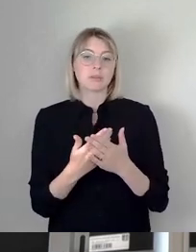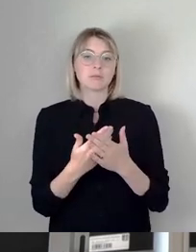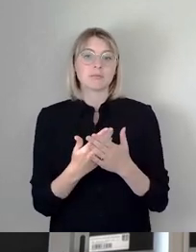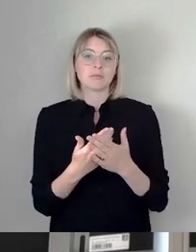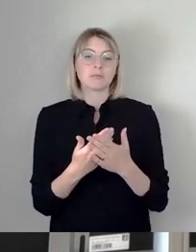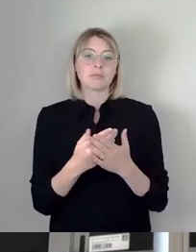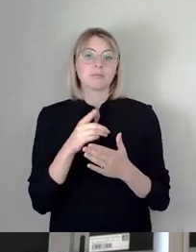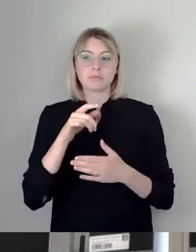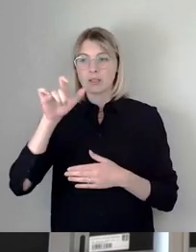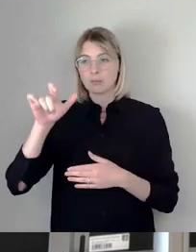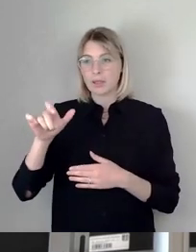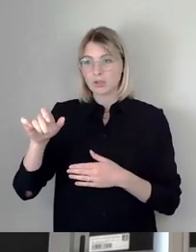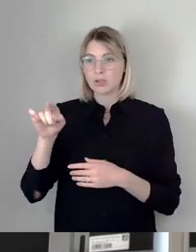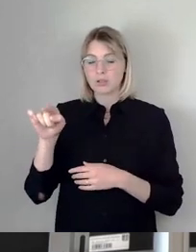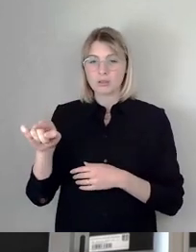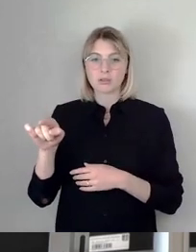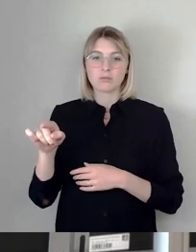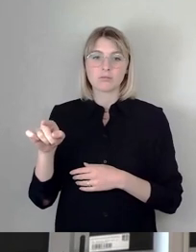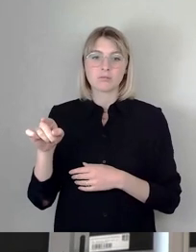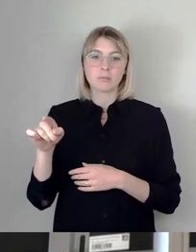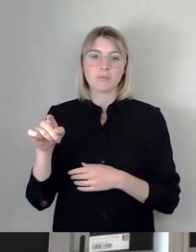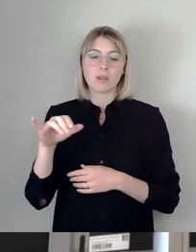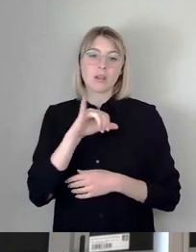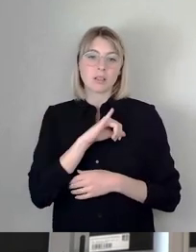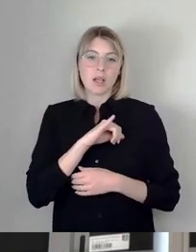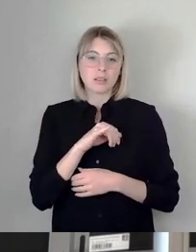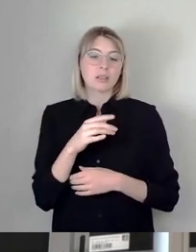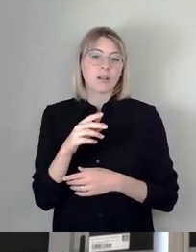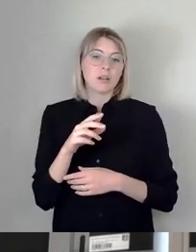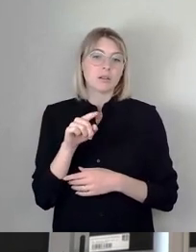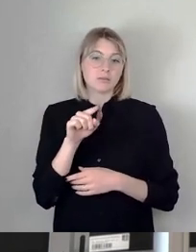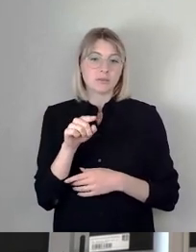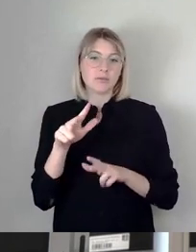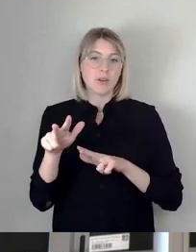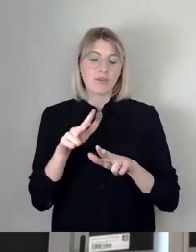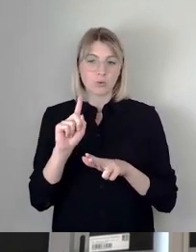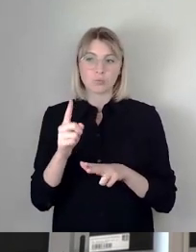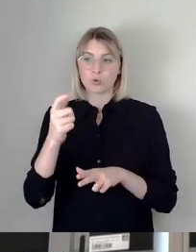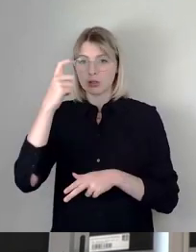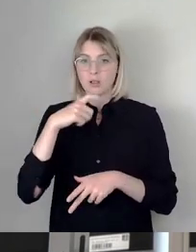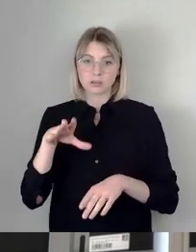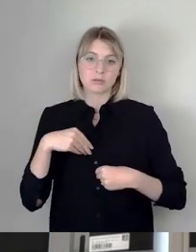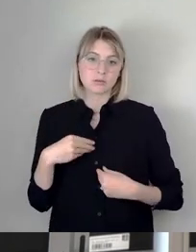Ort gegenüber den Interessen der Verwaltung zu vertreten und deren Befürchtungen auch ernst zu nehmen. Der